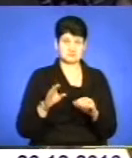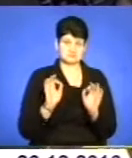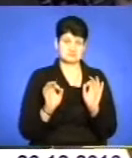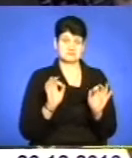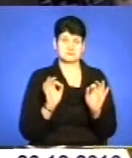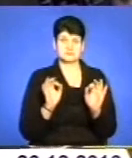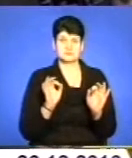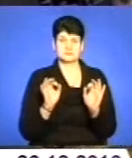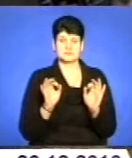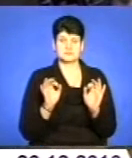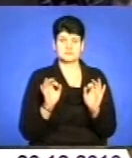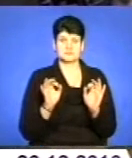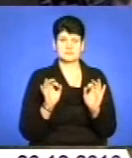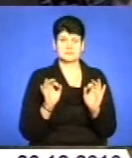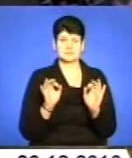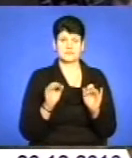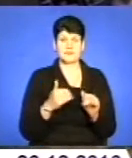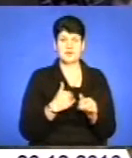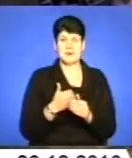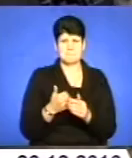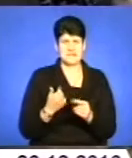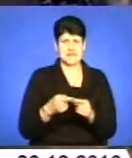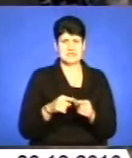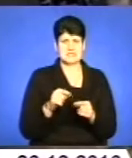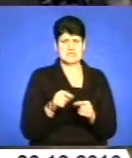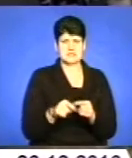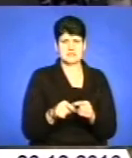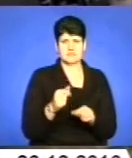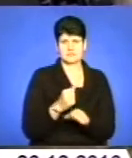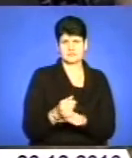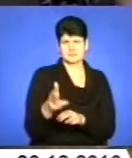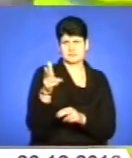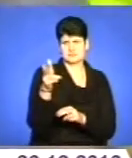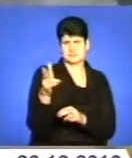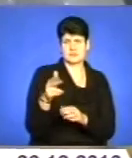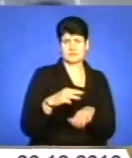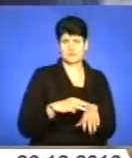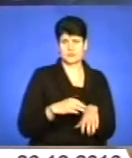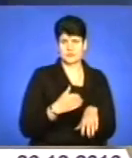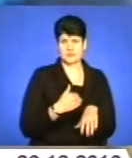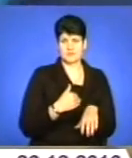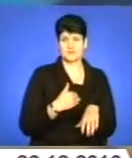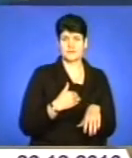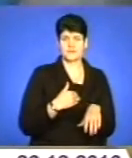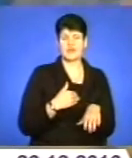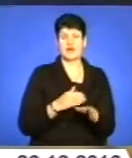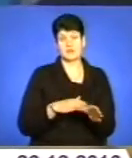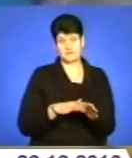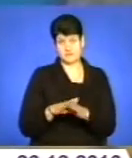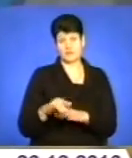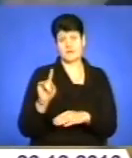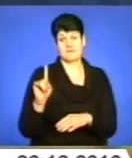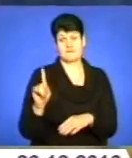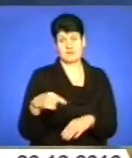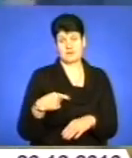адекватно, хоча перед цим наводив зброю на працівників поліції, однак виконав вимоги працівників